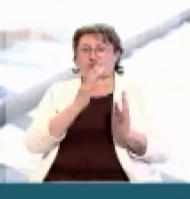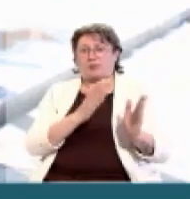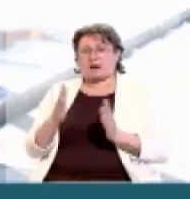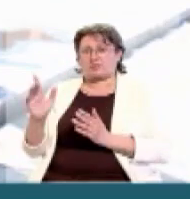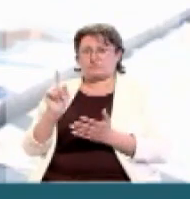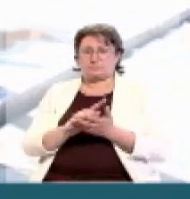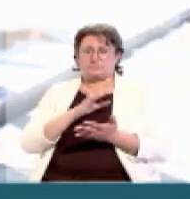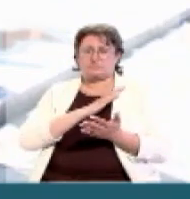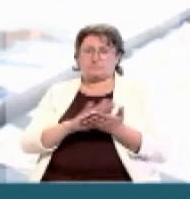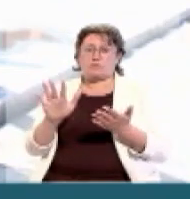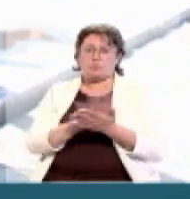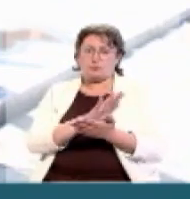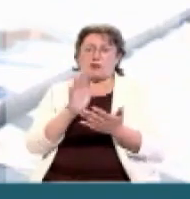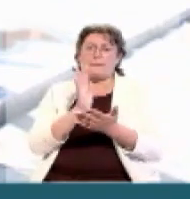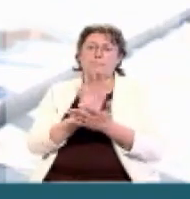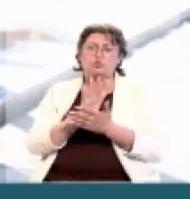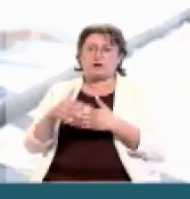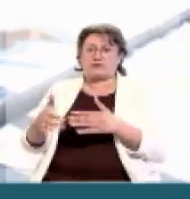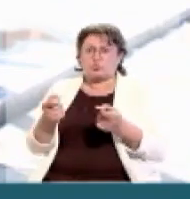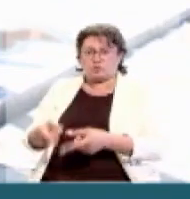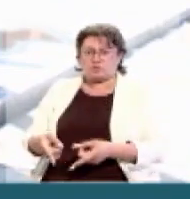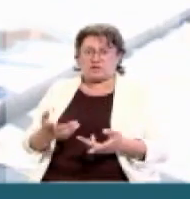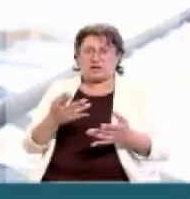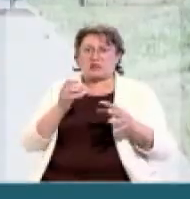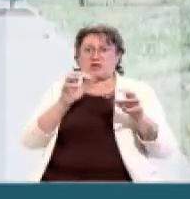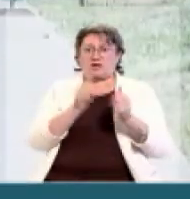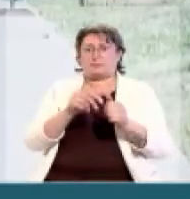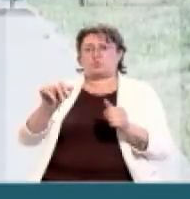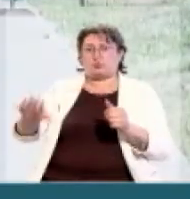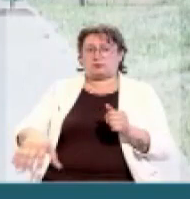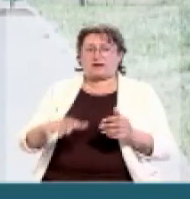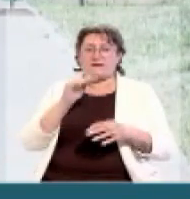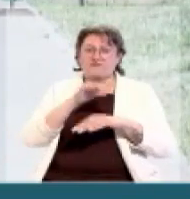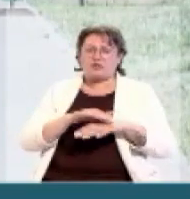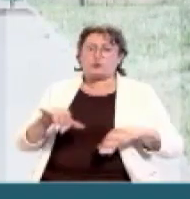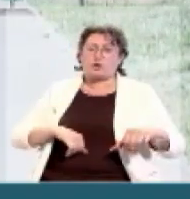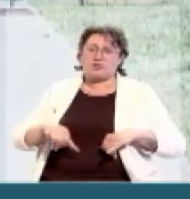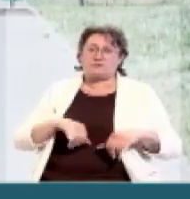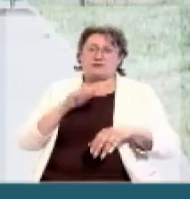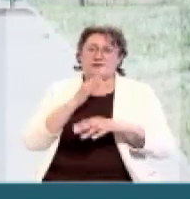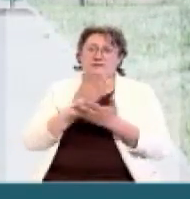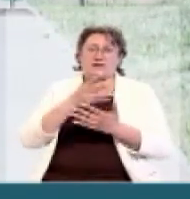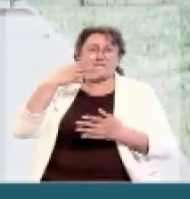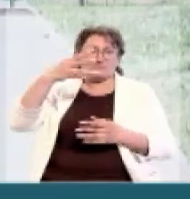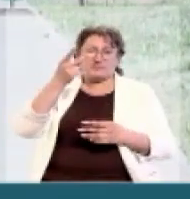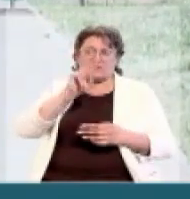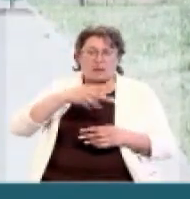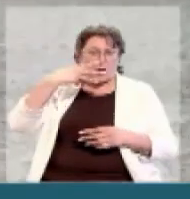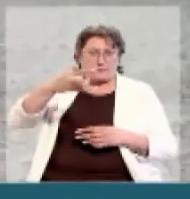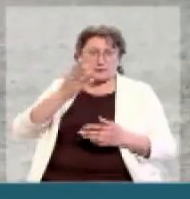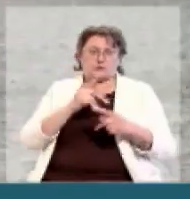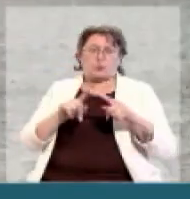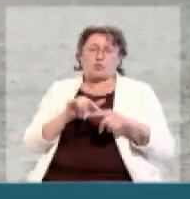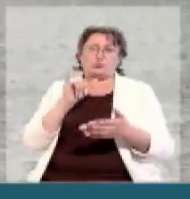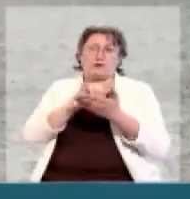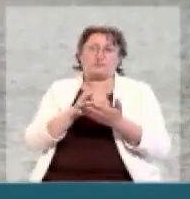приводили, мусор, как говорится, в урны кидали, они оставляли на песке, на пляже. Факты хулиганства фиксируют две видеокамеры. Совсем скоро